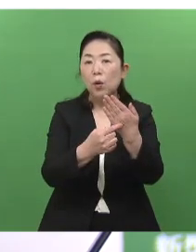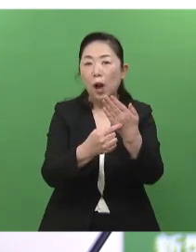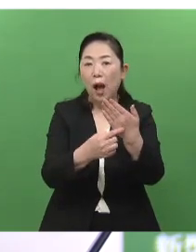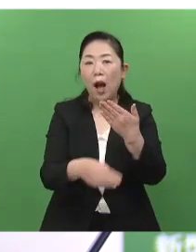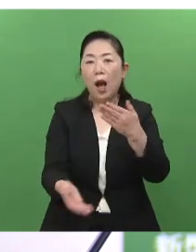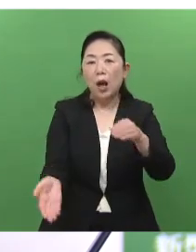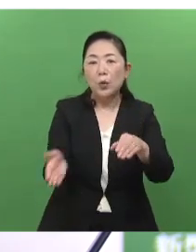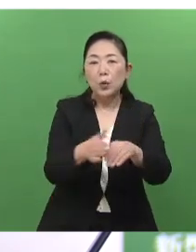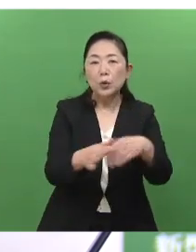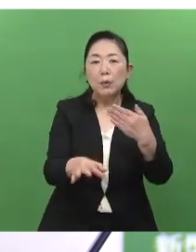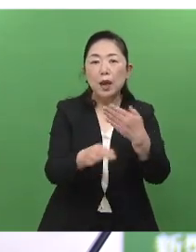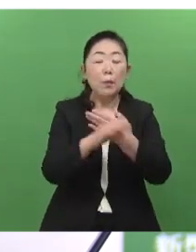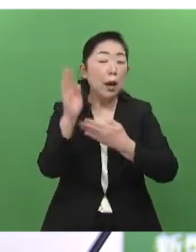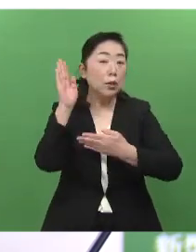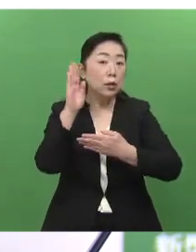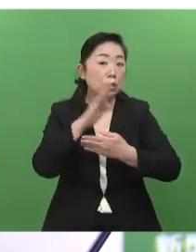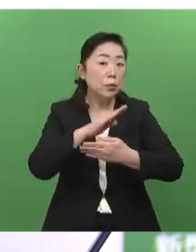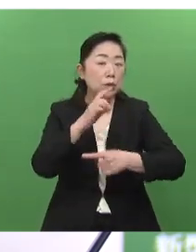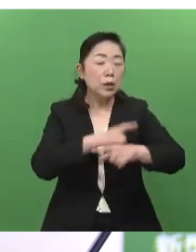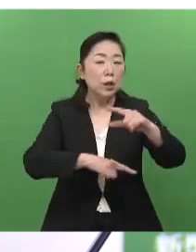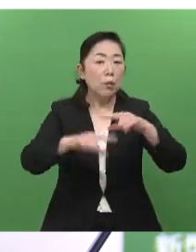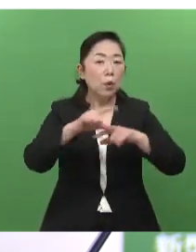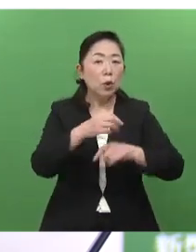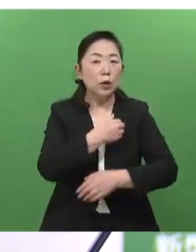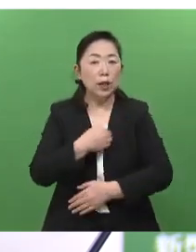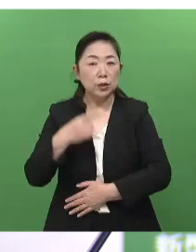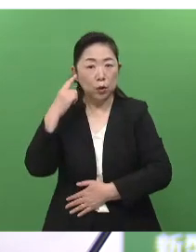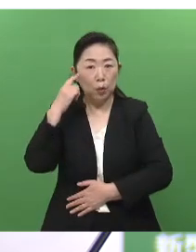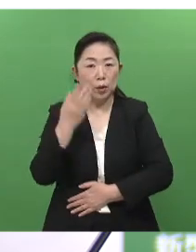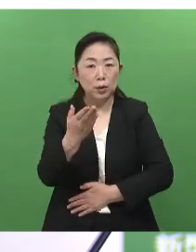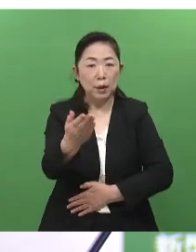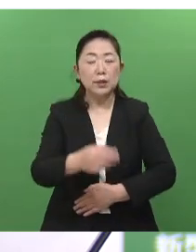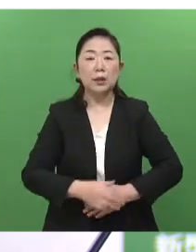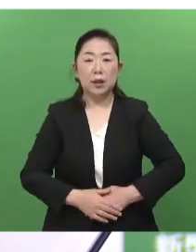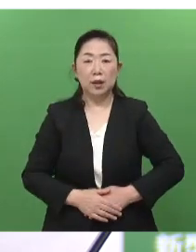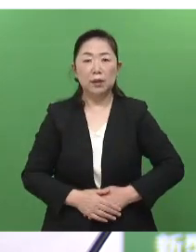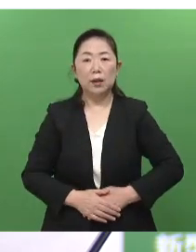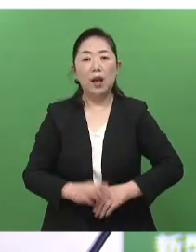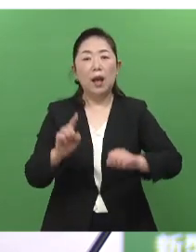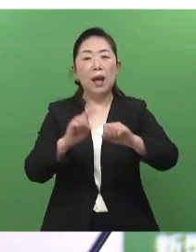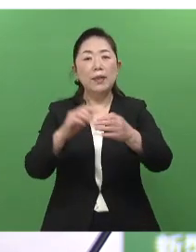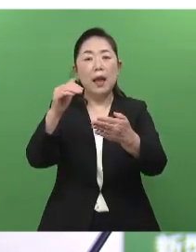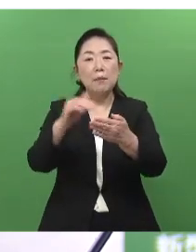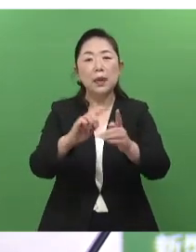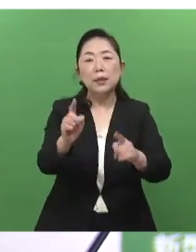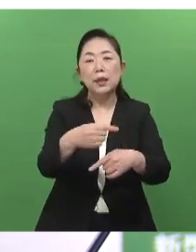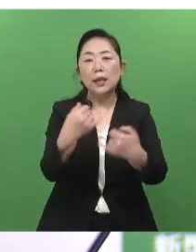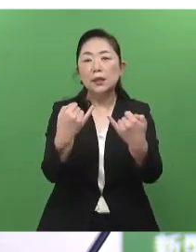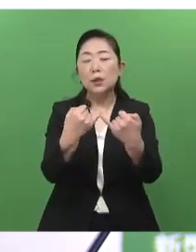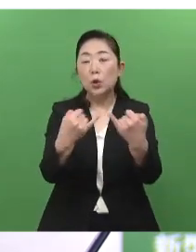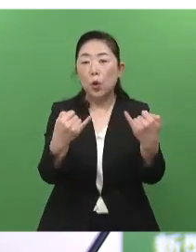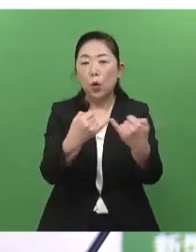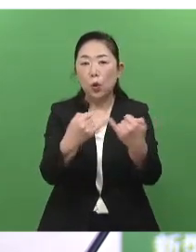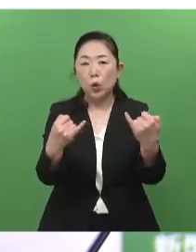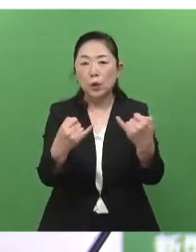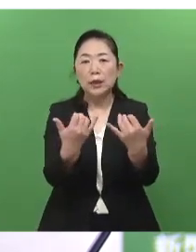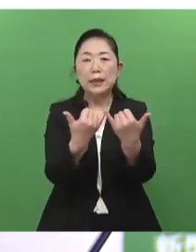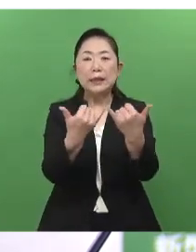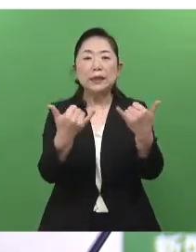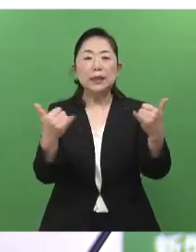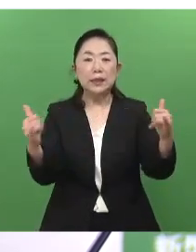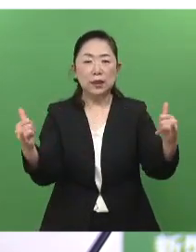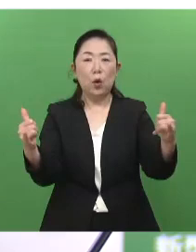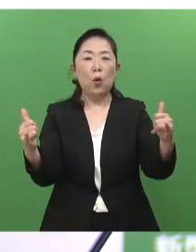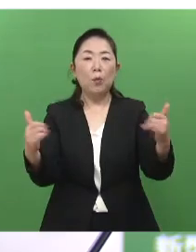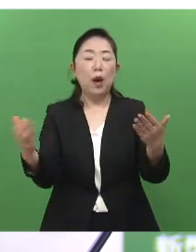滑に業務が進むというふうにお考えでしょうか。 まあ、年末年始のようにですね、もともと人の出がですね、